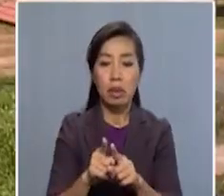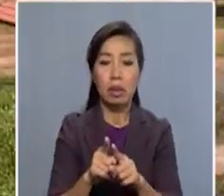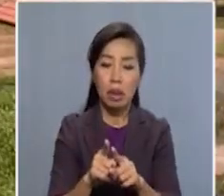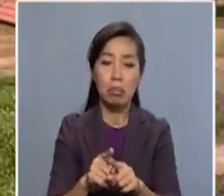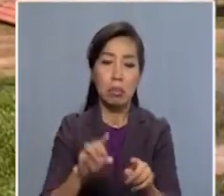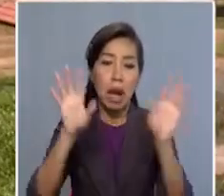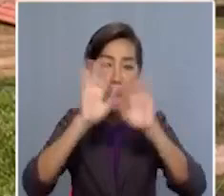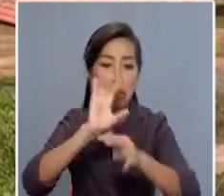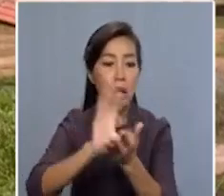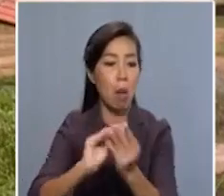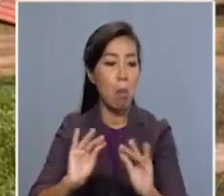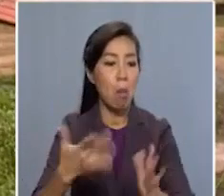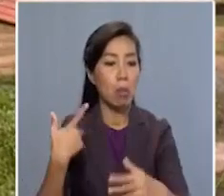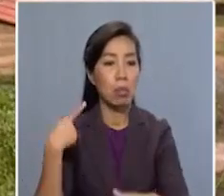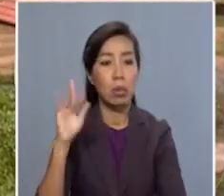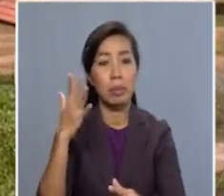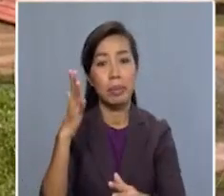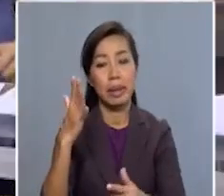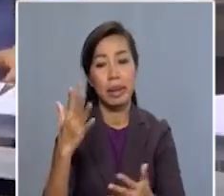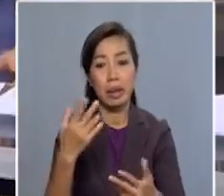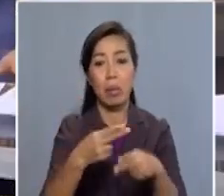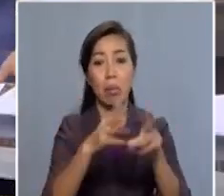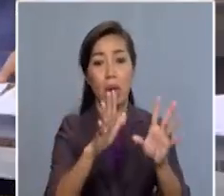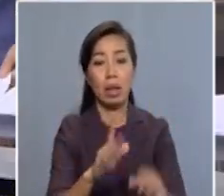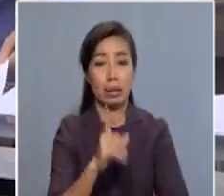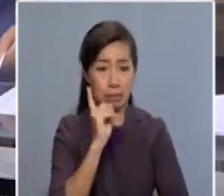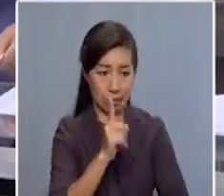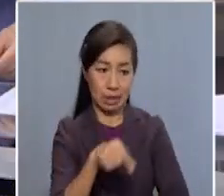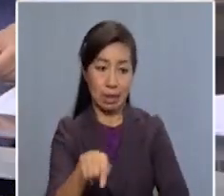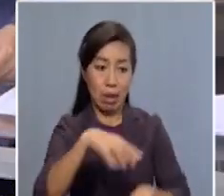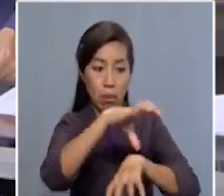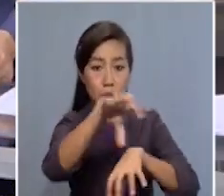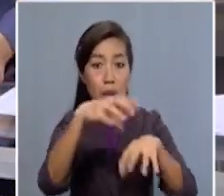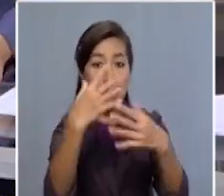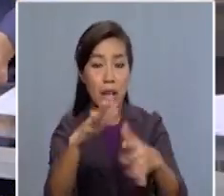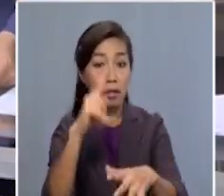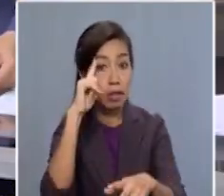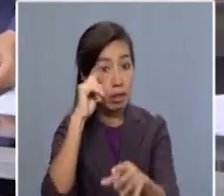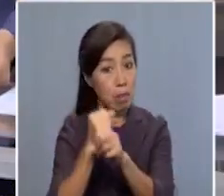ากสิ่งที่เป็นอาคารก่อสร้างอย่างที่เห็นนี้นะฮะ ถ้าเกิดสามารถเอากลับมาทำให้เกิดประโยชน์อะไรได้ก็น่าจะดี